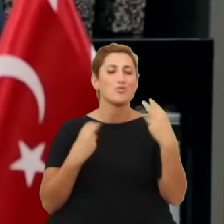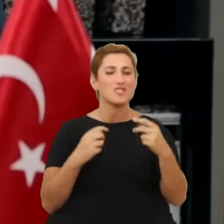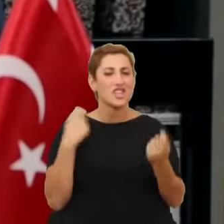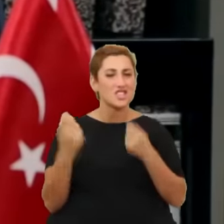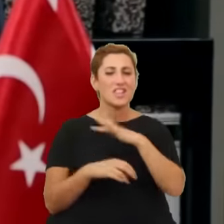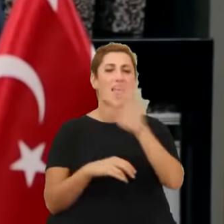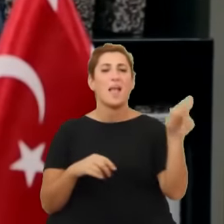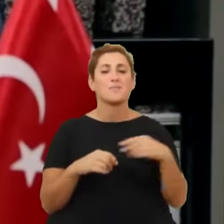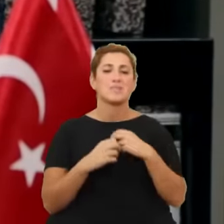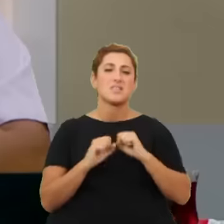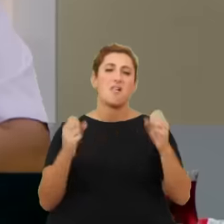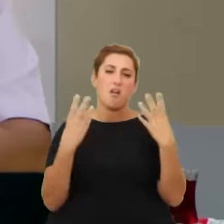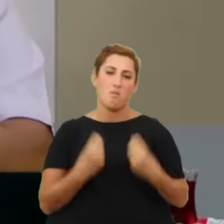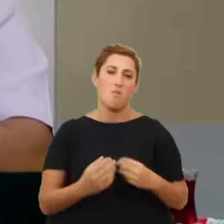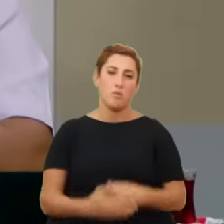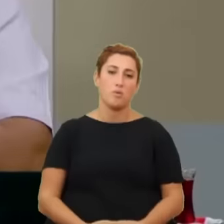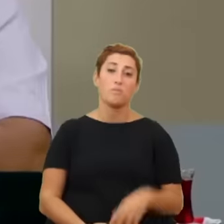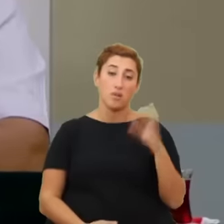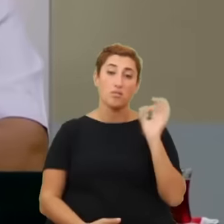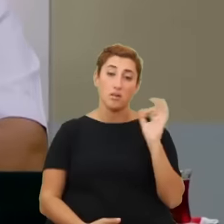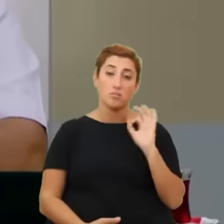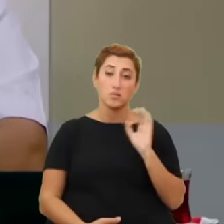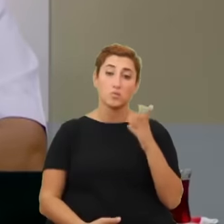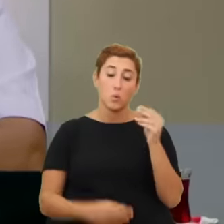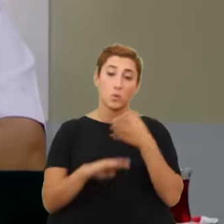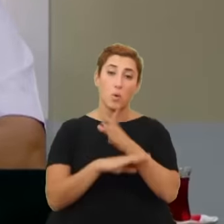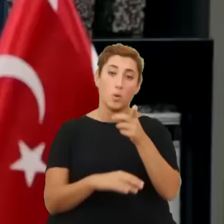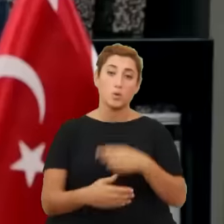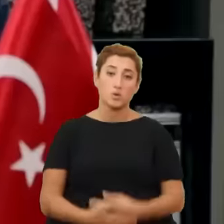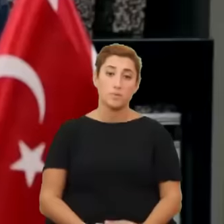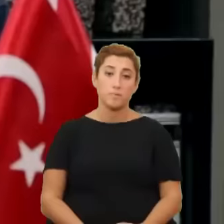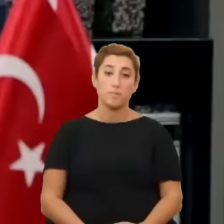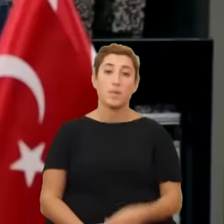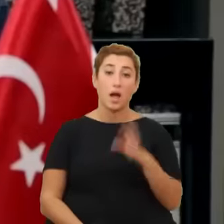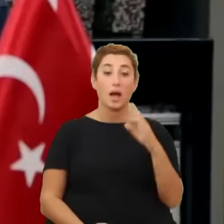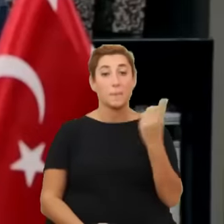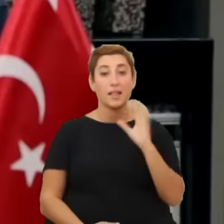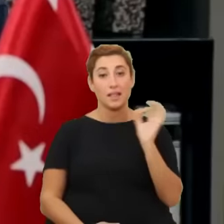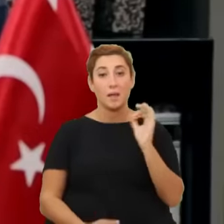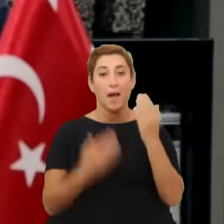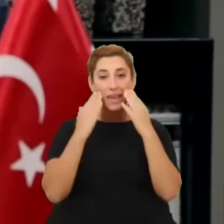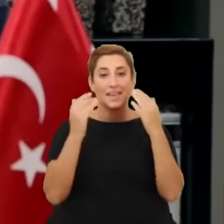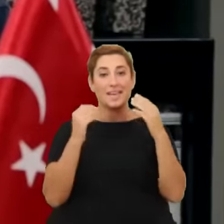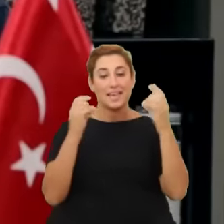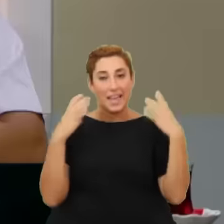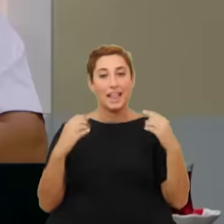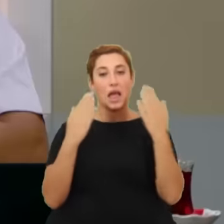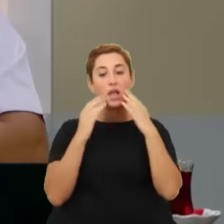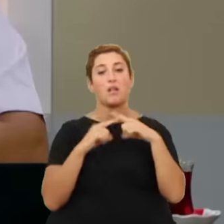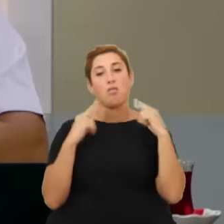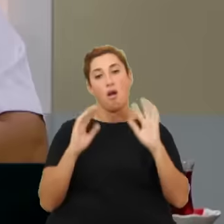güzel işler, her şey heba oluyor. Evet, tabii. Çok doğru. Bir de tabii hayırlı gelin, hayırlı